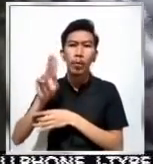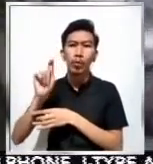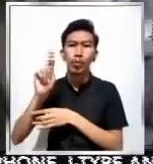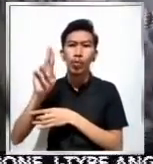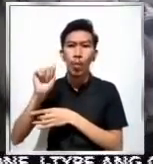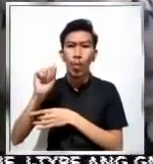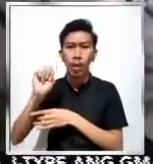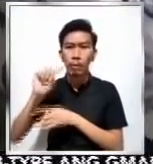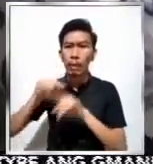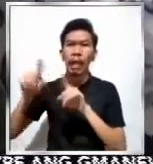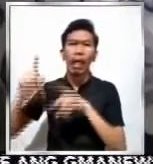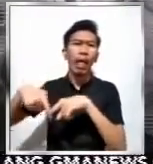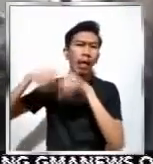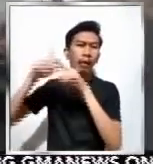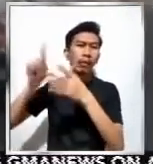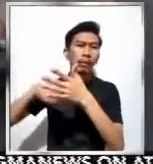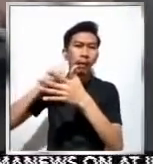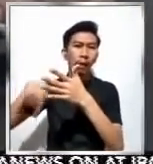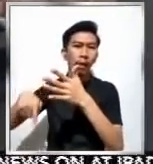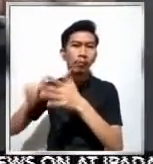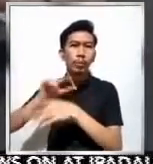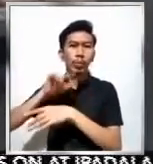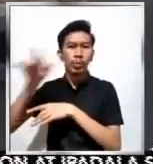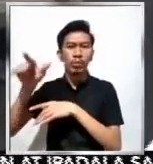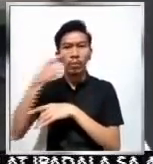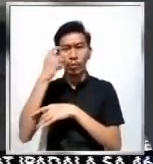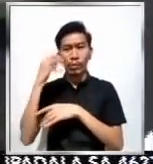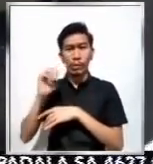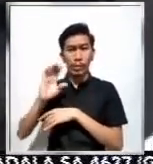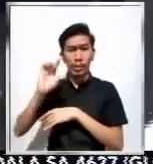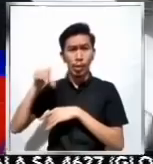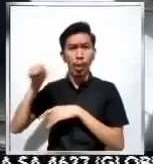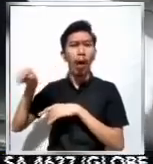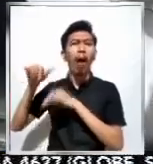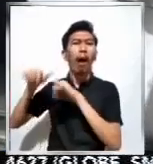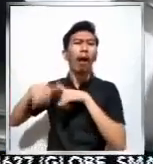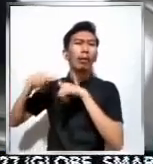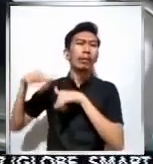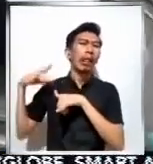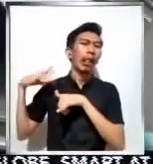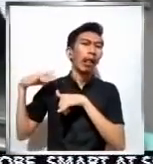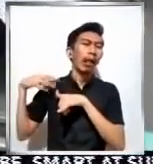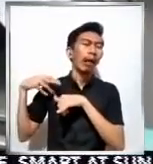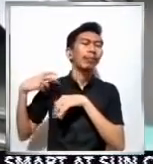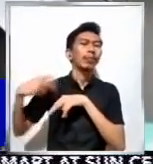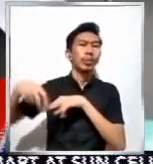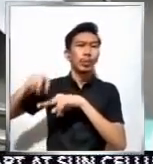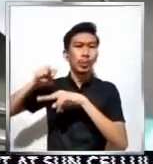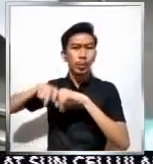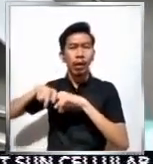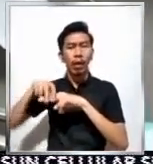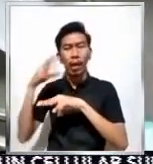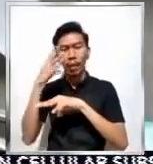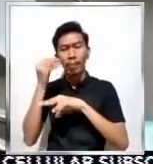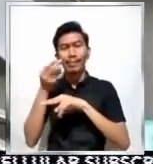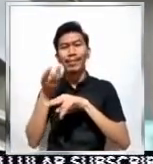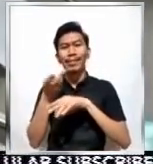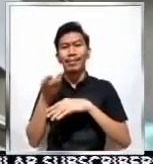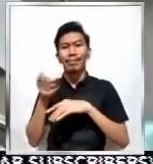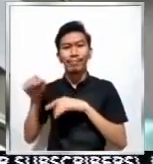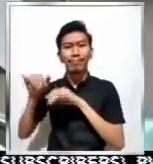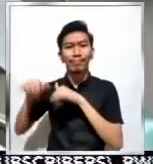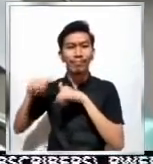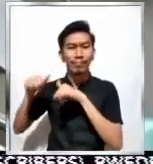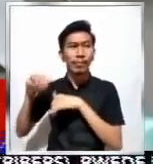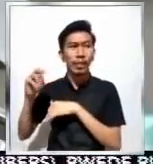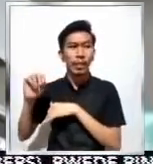na niya pinipili maghintay ng flight at nagtitiis matulog sa mga upuan sa NAIA. Dapat sir, makauwi na sana kami sir. Kasi kung nandito